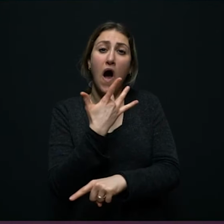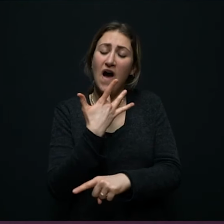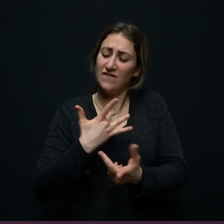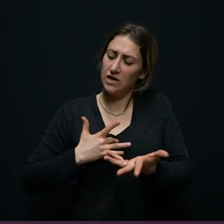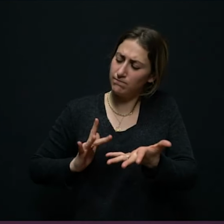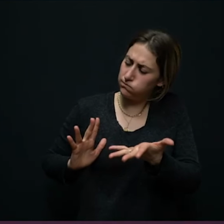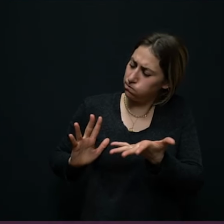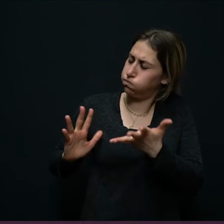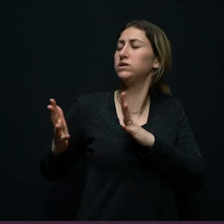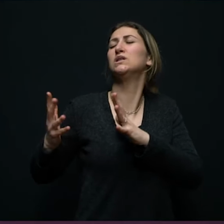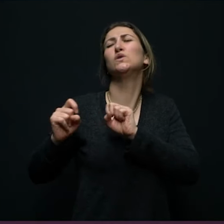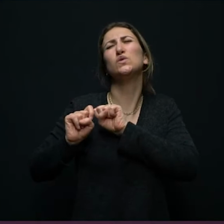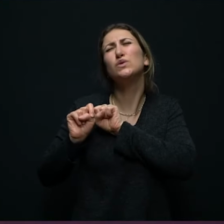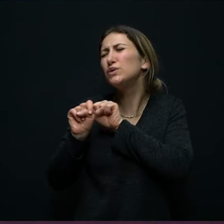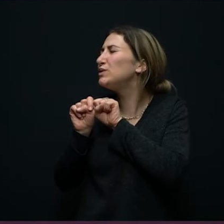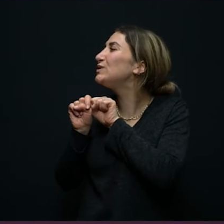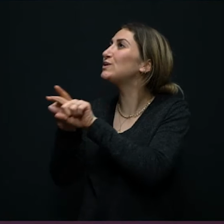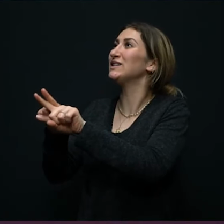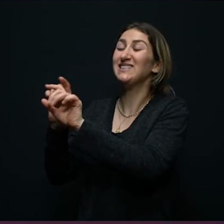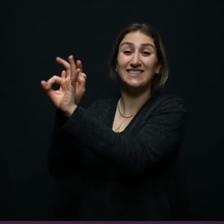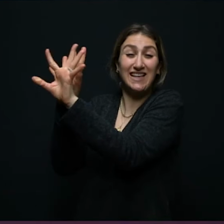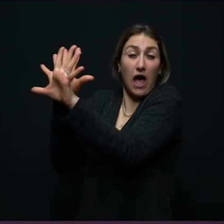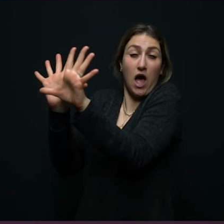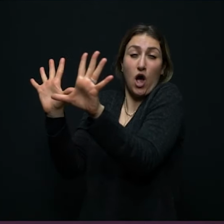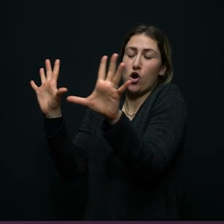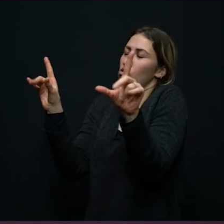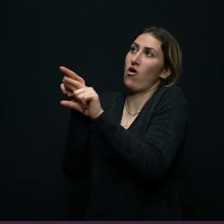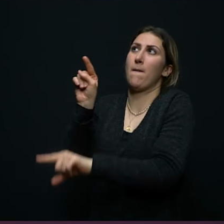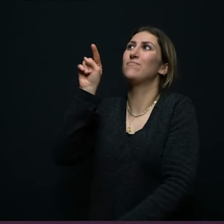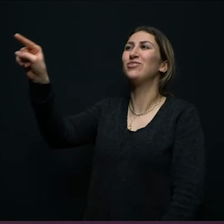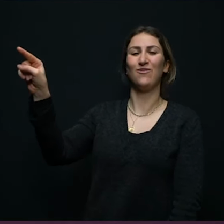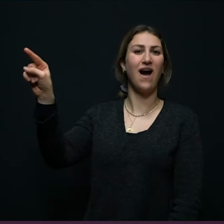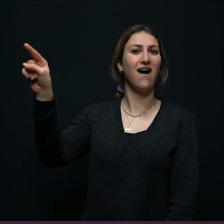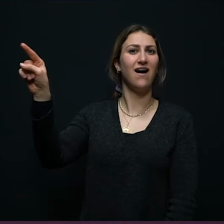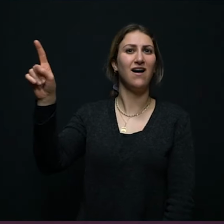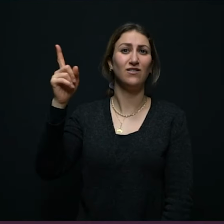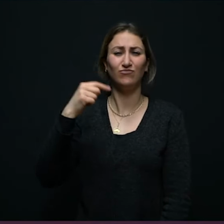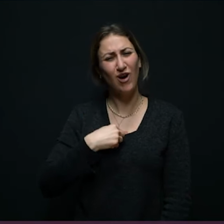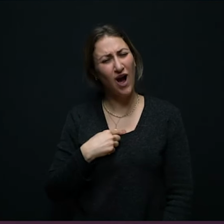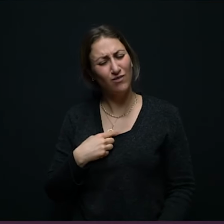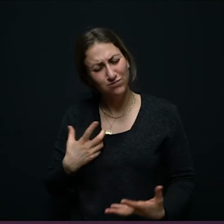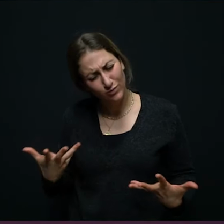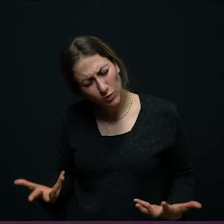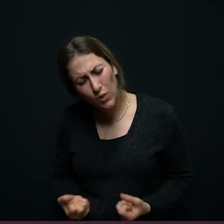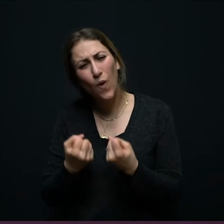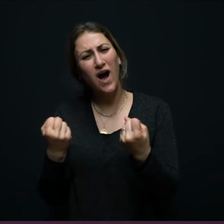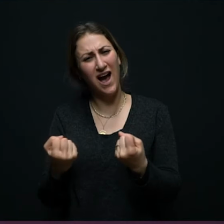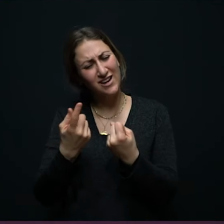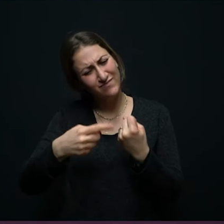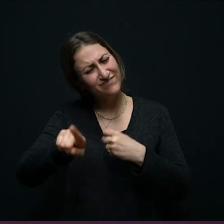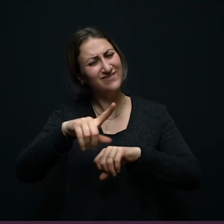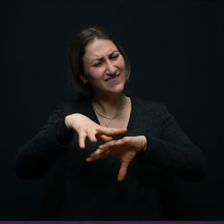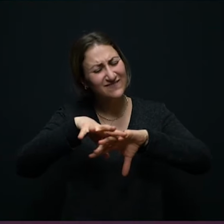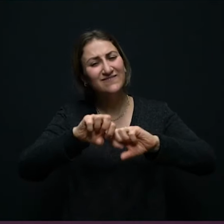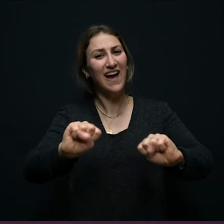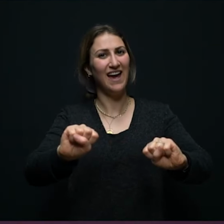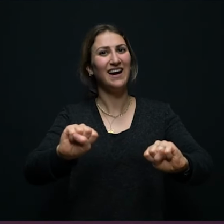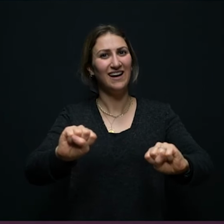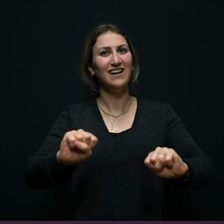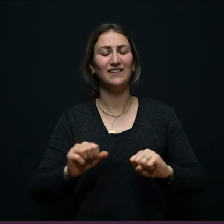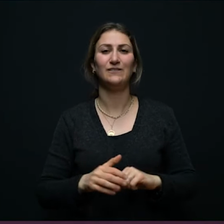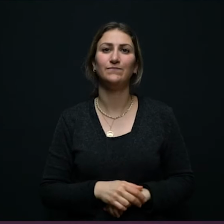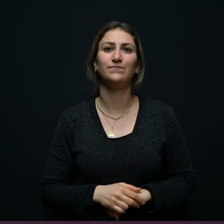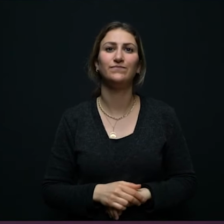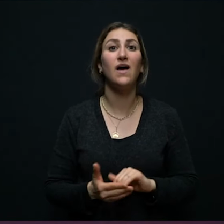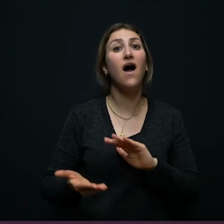hommes tu es st voilà la prière que je vous encourage à faire et dans le texte que nous avons lu tout à l'heure je